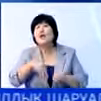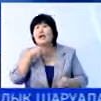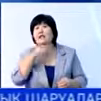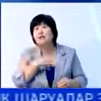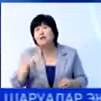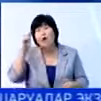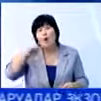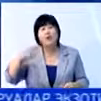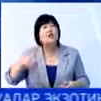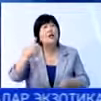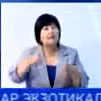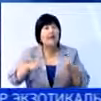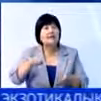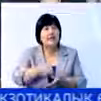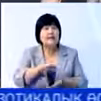аралығындағы оқушылар бақ сынасты.